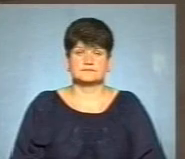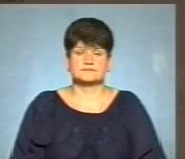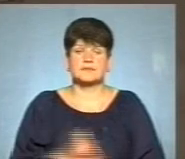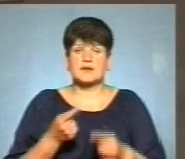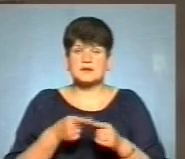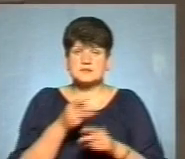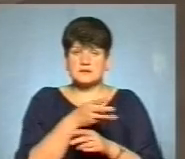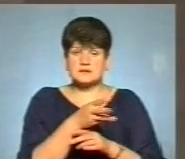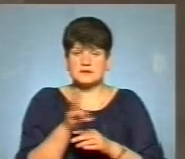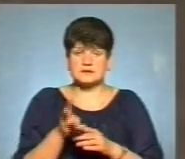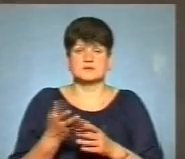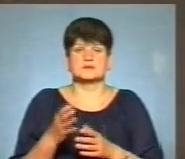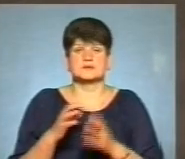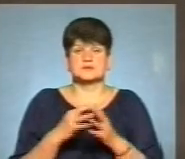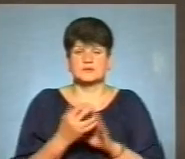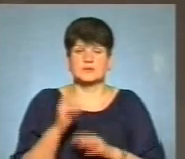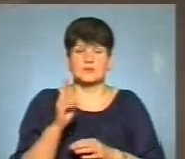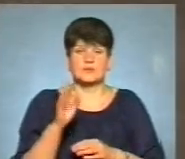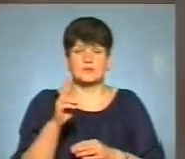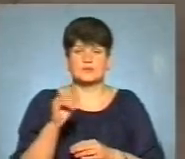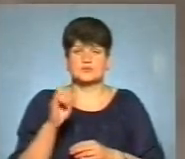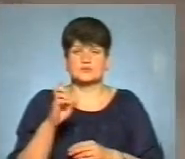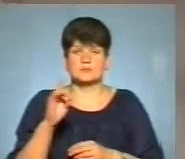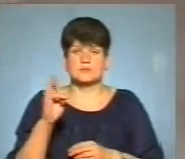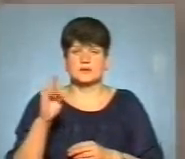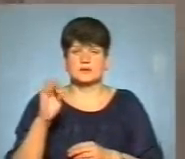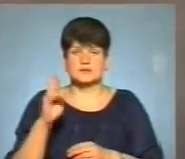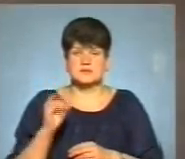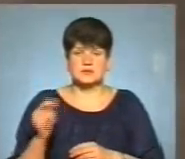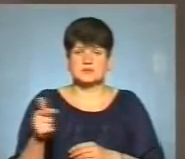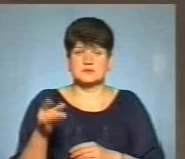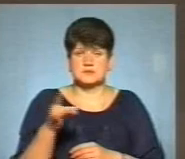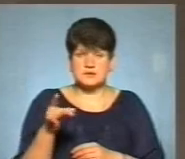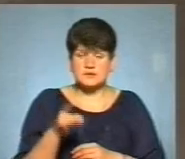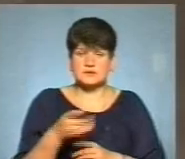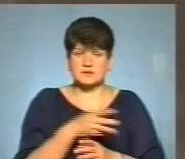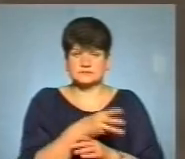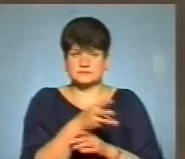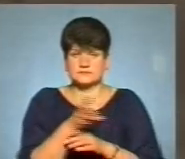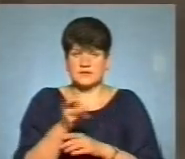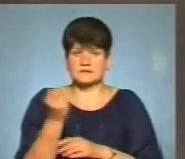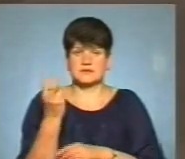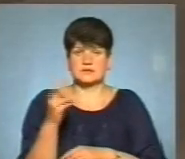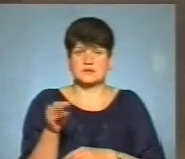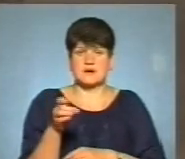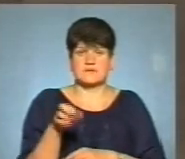Це кадри буревію в селі Коцюбинці Гусятинського району, які власник агрофірми Степан Коціра відзняв 12